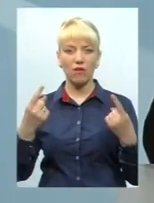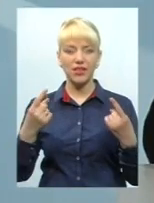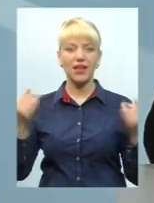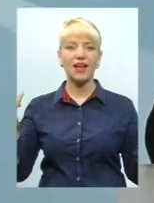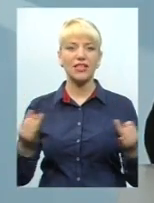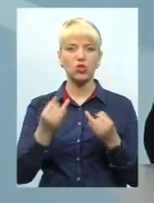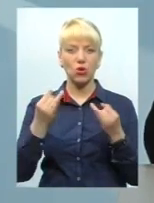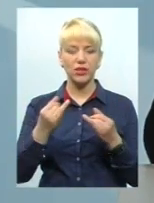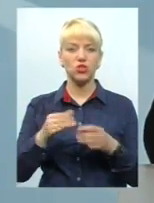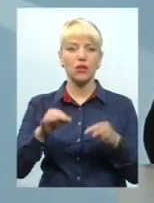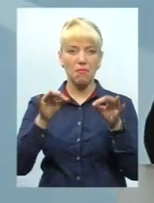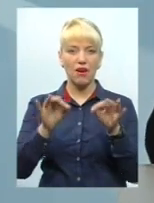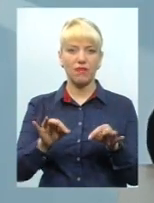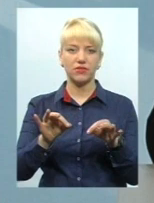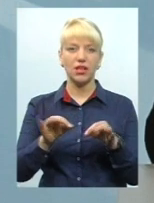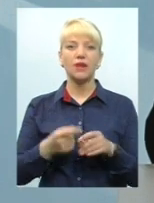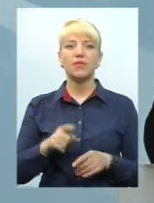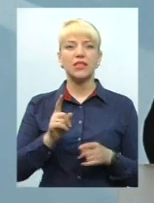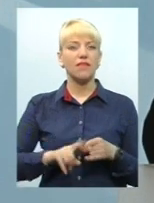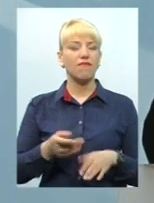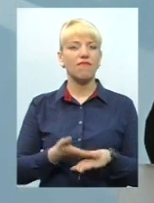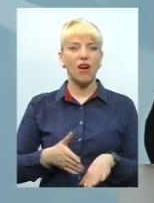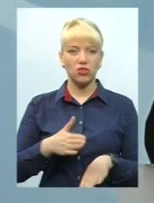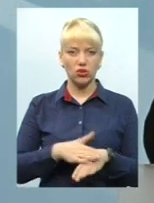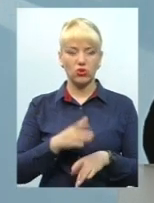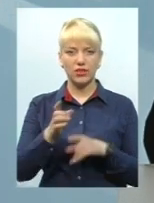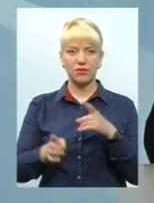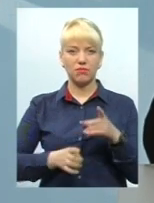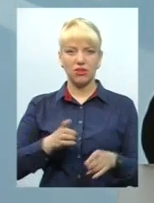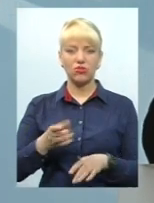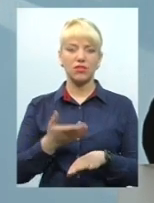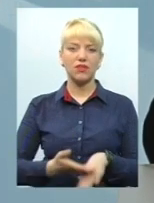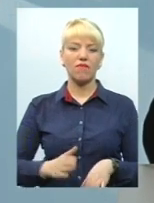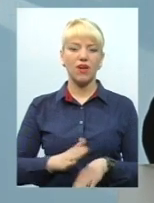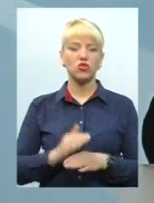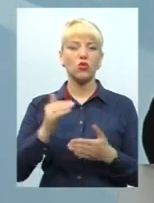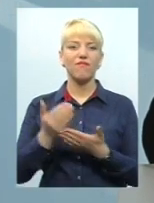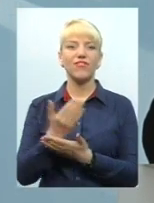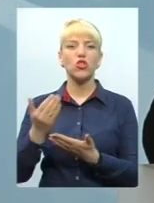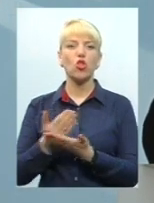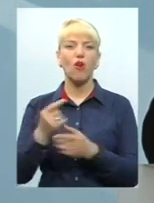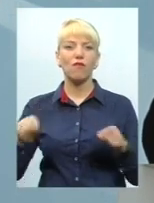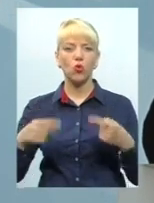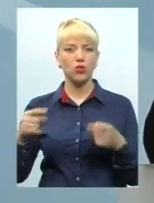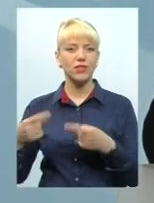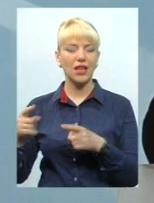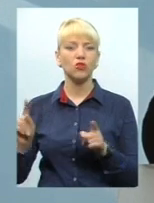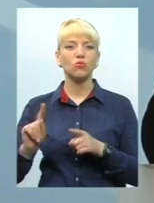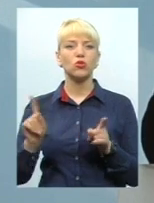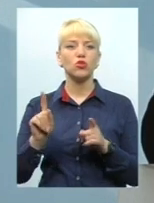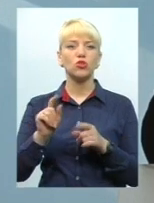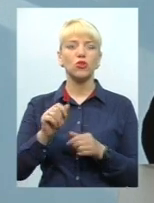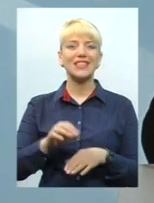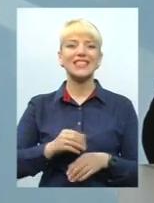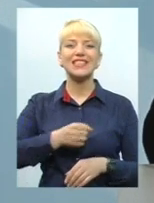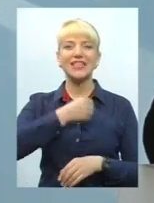Відновлення історичної правди. Вона дуже важко змінюється, відновлюється, тому що особливо старше покоління, яке